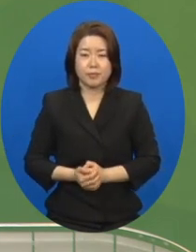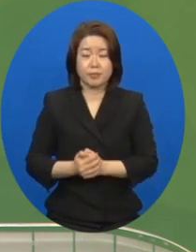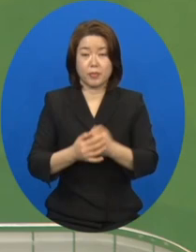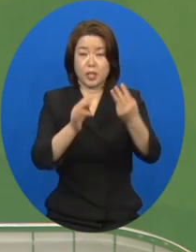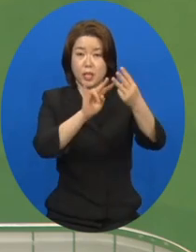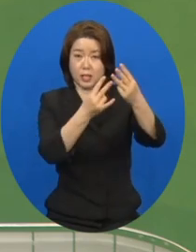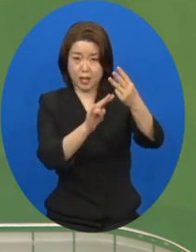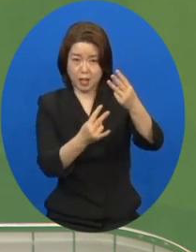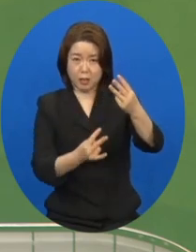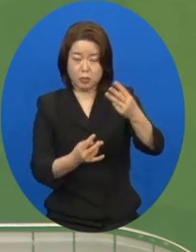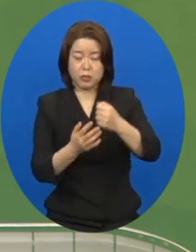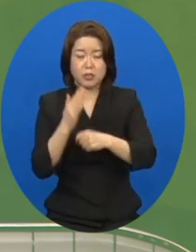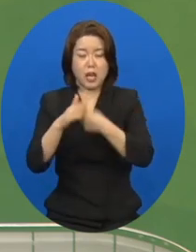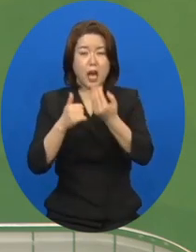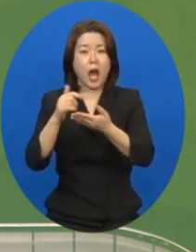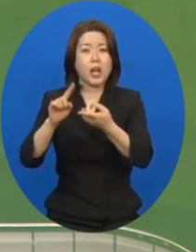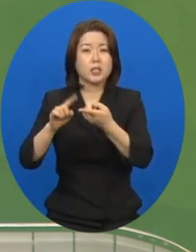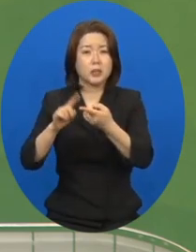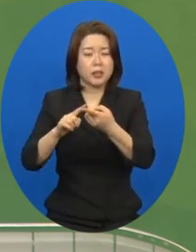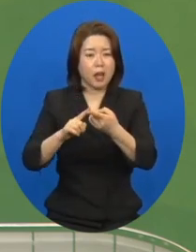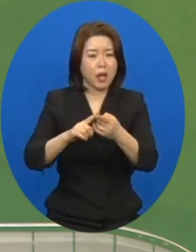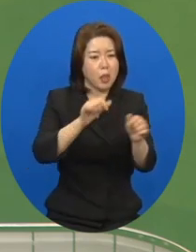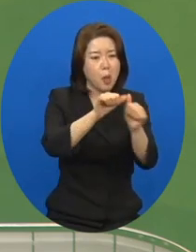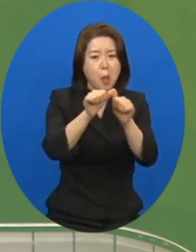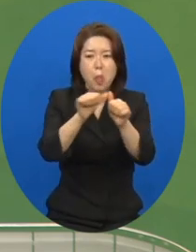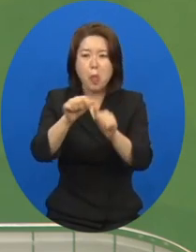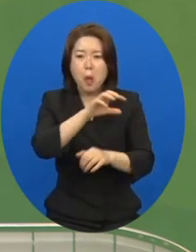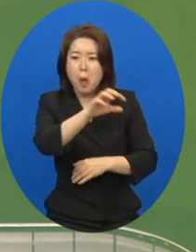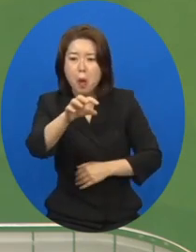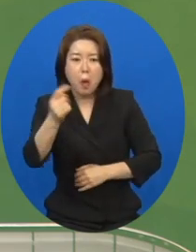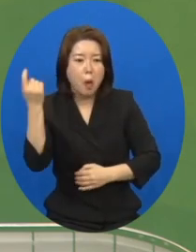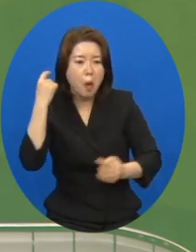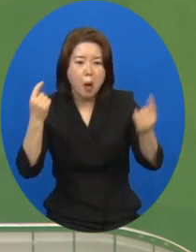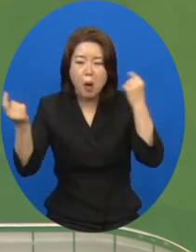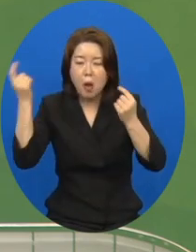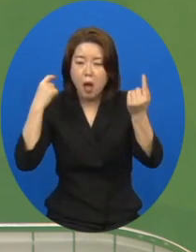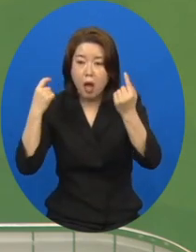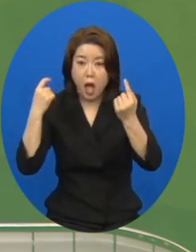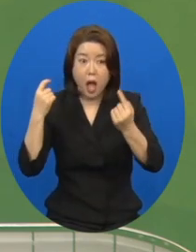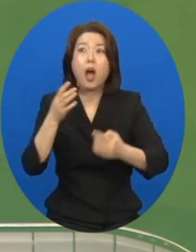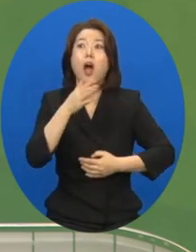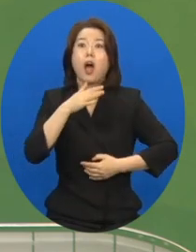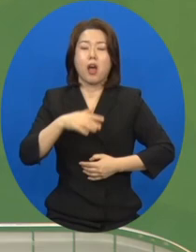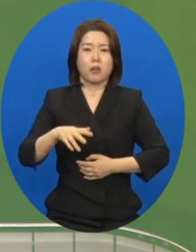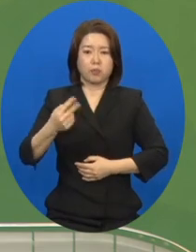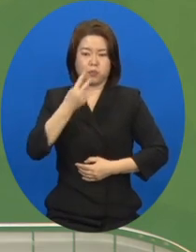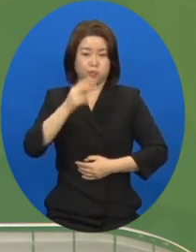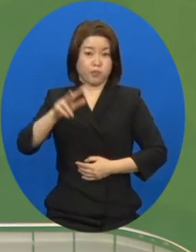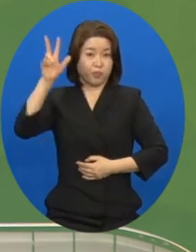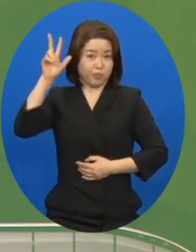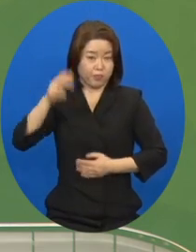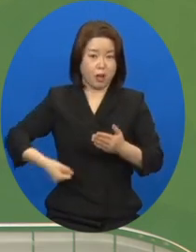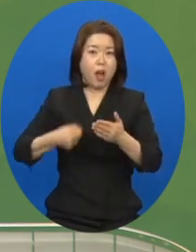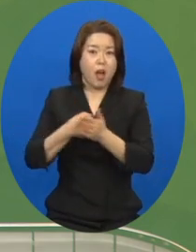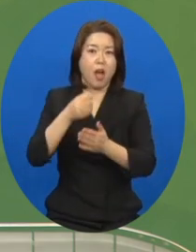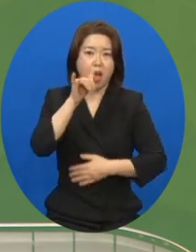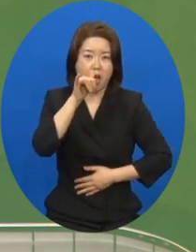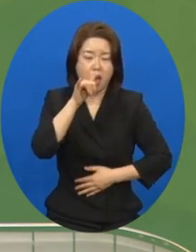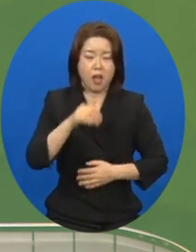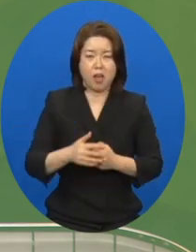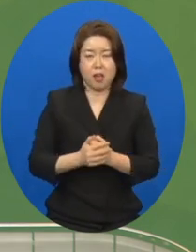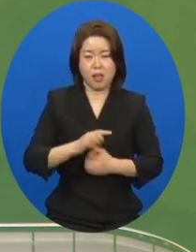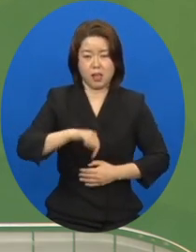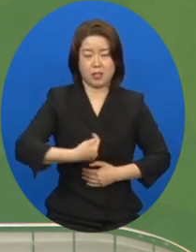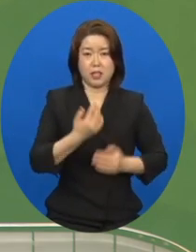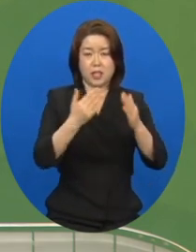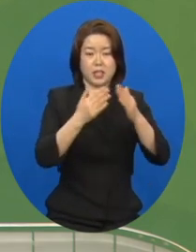라합은요, 그냥 하나님에 대한 떠돌아다니는 소문만 듣고도 목숨을 거는 믿음으로 결단하고 그는 자기 집